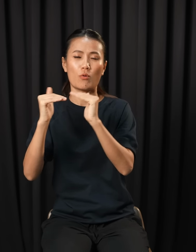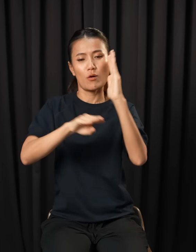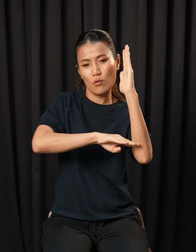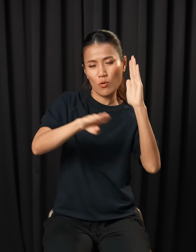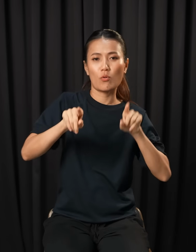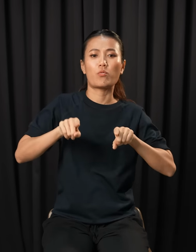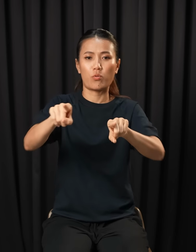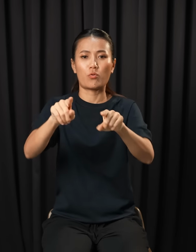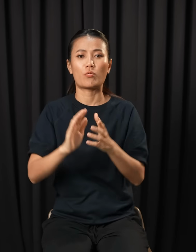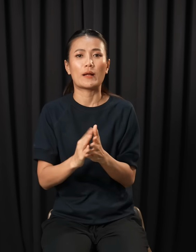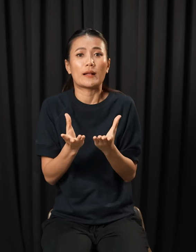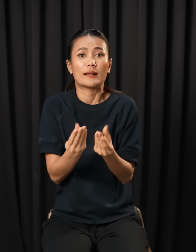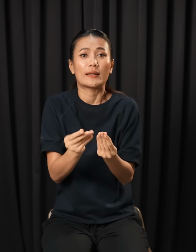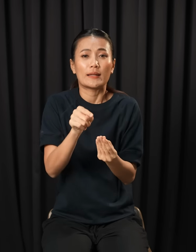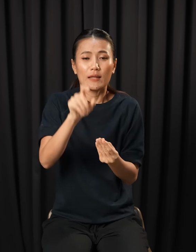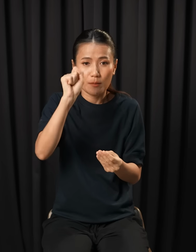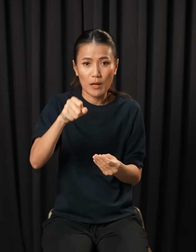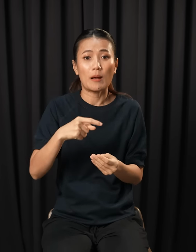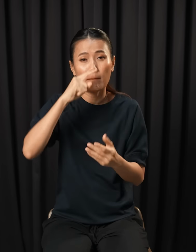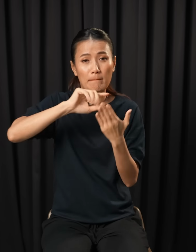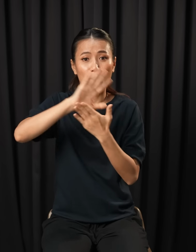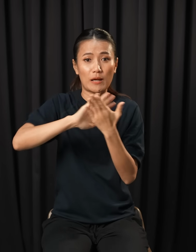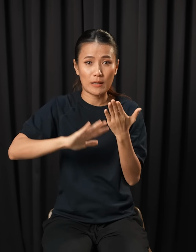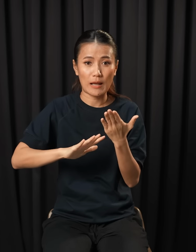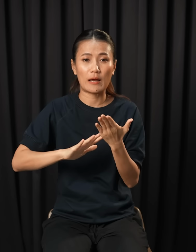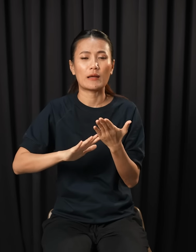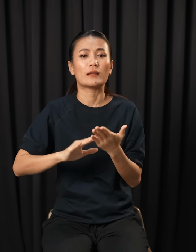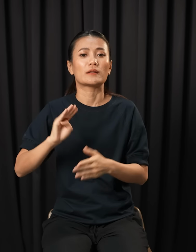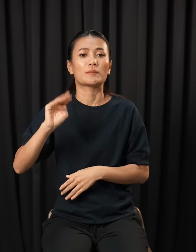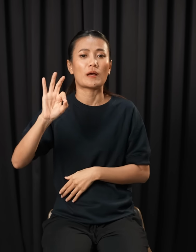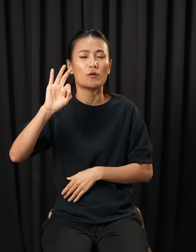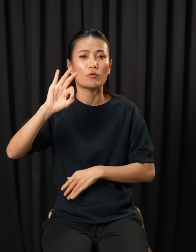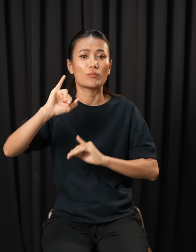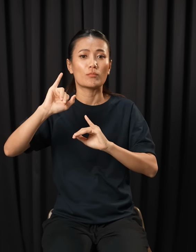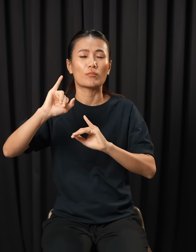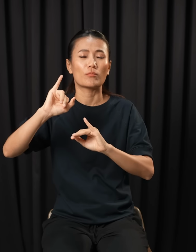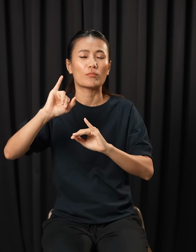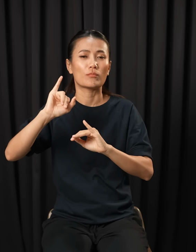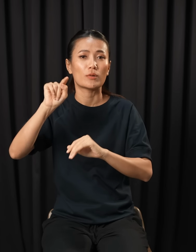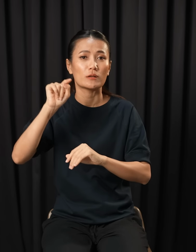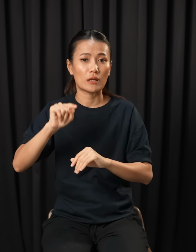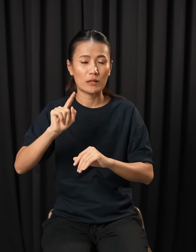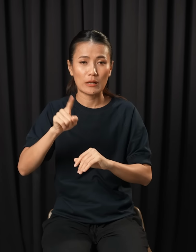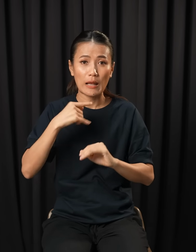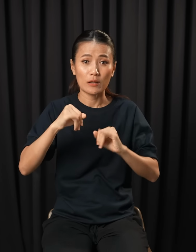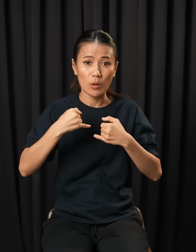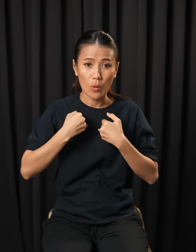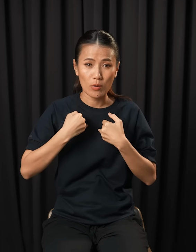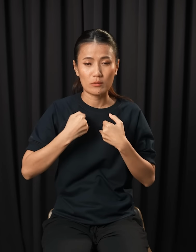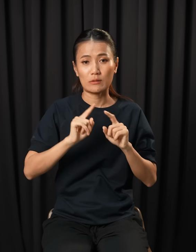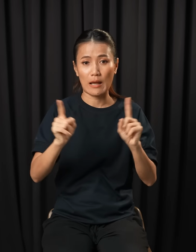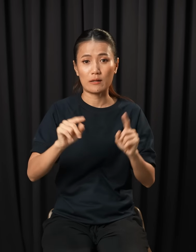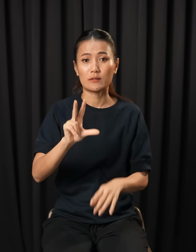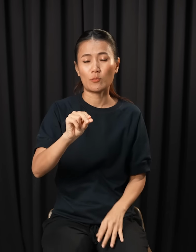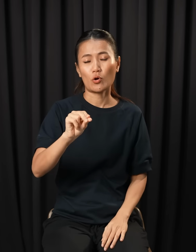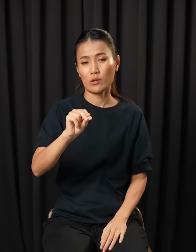ความเหลื่อมล้ำไปด้วยนะครับถ้าถามถึงเรื่องที่ดินเนี่ยมันก็กระดุมเม็ดแรกเนาะความไม่เท่าเทียมความเหลื่อมล้ำเนี่ย 1% ของประเทศไทยเป็นเจ้าของที่ดิน 79% ผมเป็